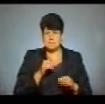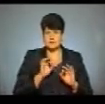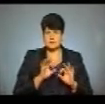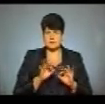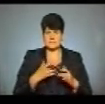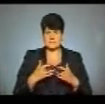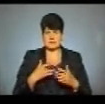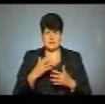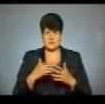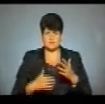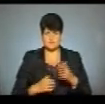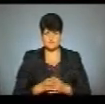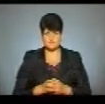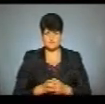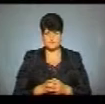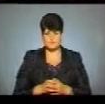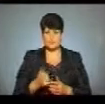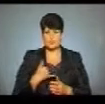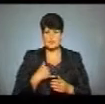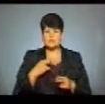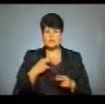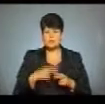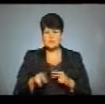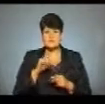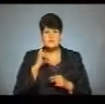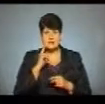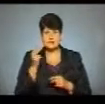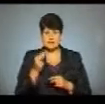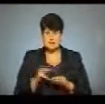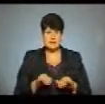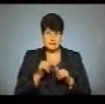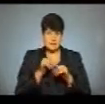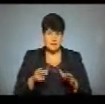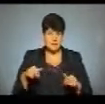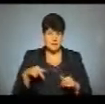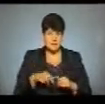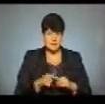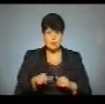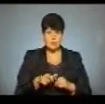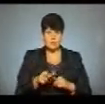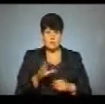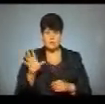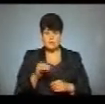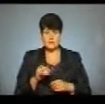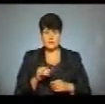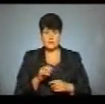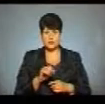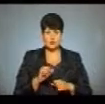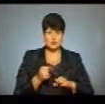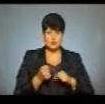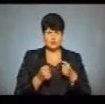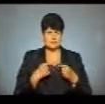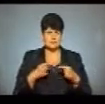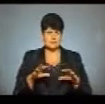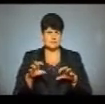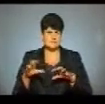сценарій вистави. У нас загубився зелений колір, діти не могли перейти дорогу, і ми його всі дружньо компанією, різними